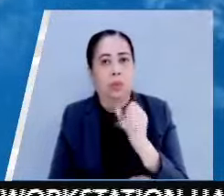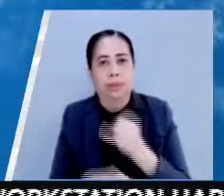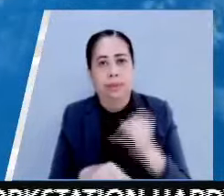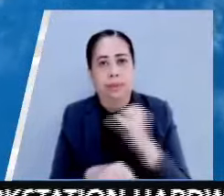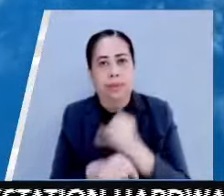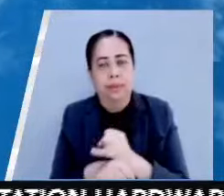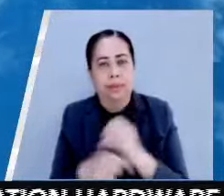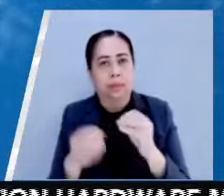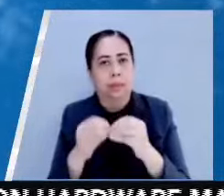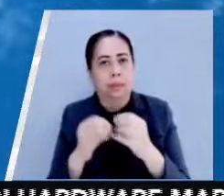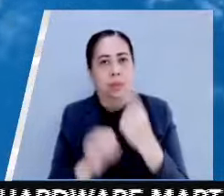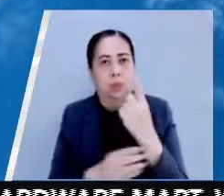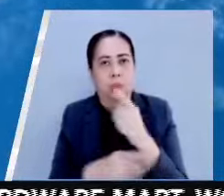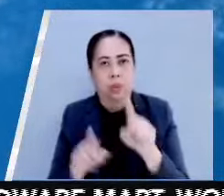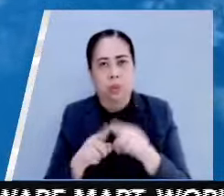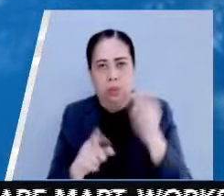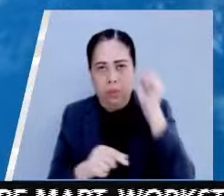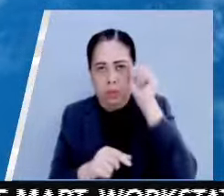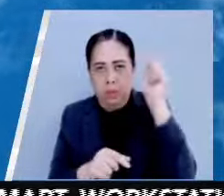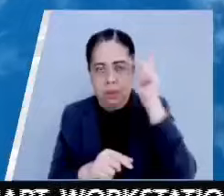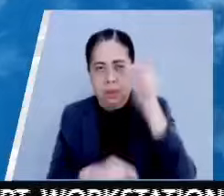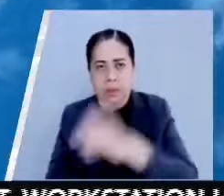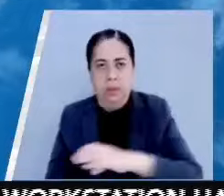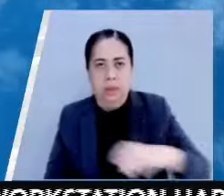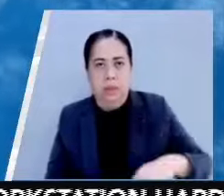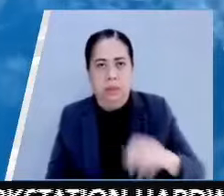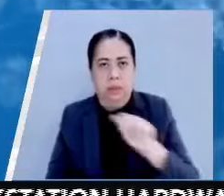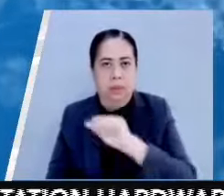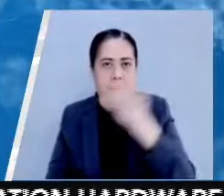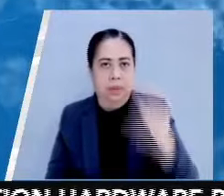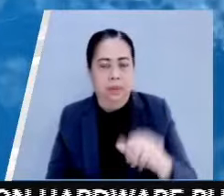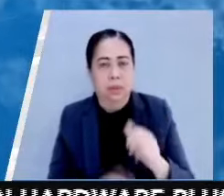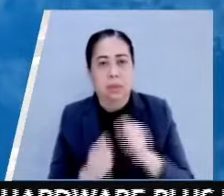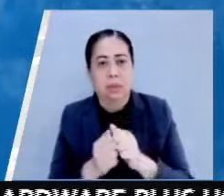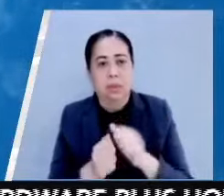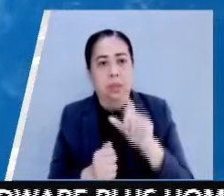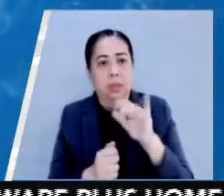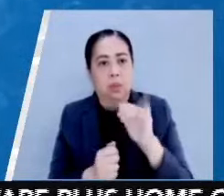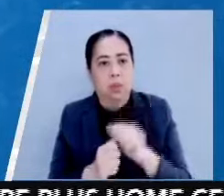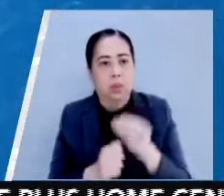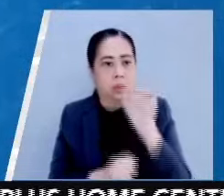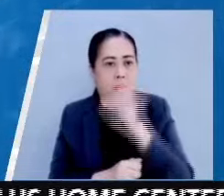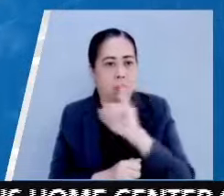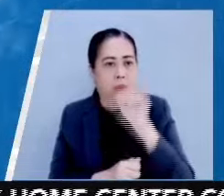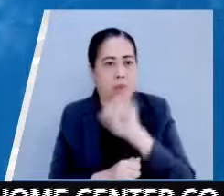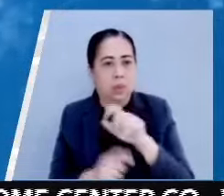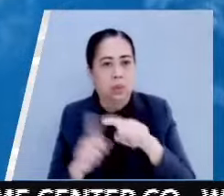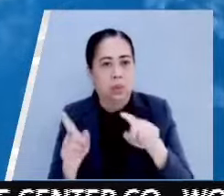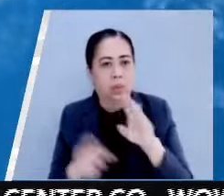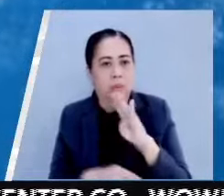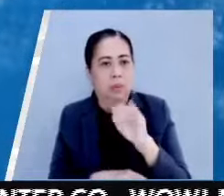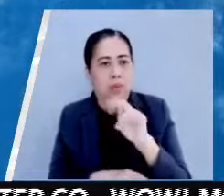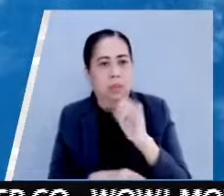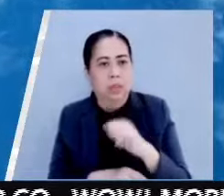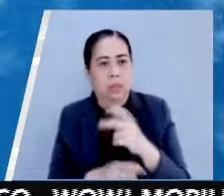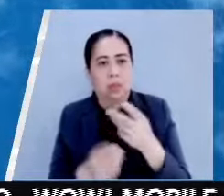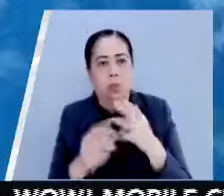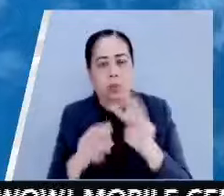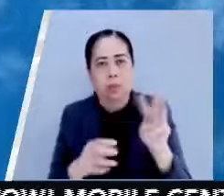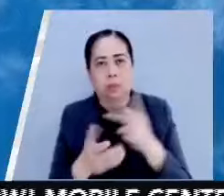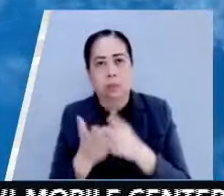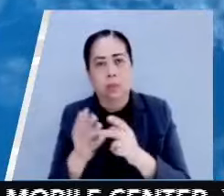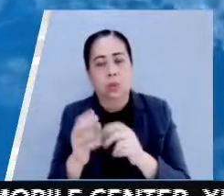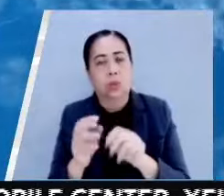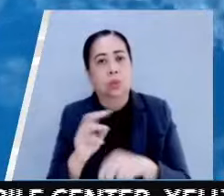number 1 din sa Aklan, Capiz, Antique, kasama ang Caluya Islands, Iloilo, Bantayan Islands, western portion ng Northern Samar